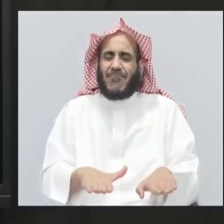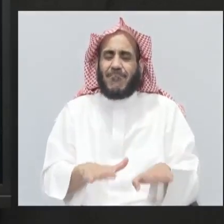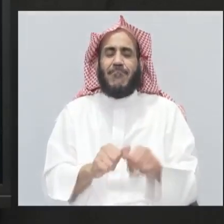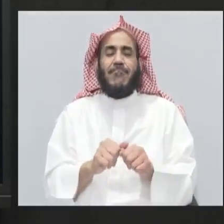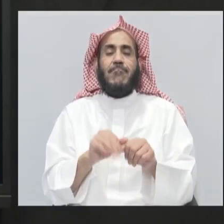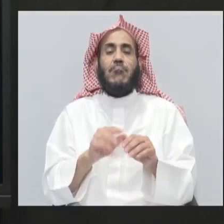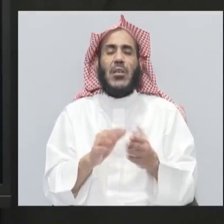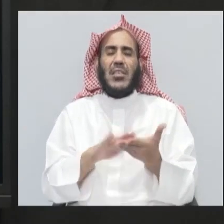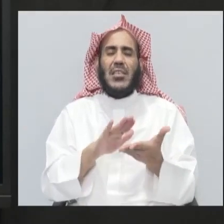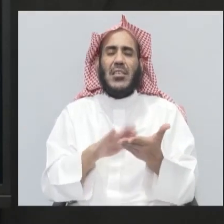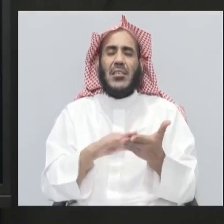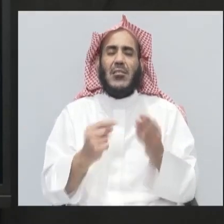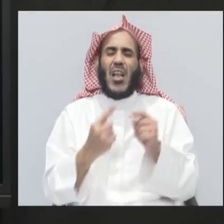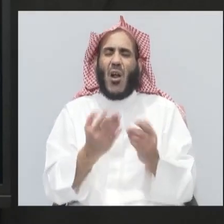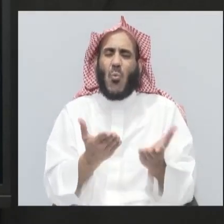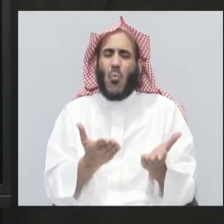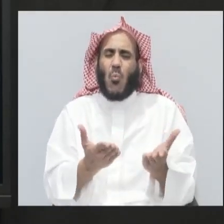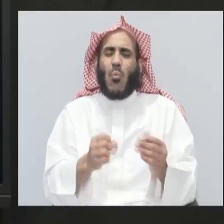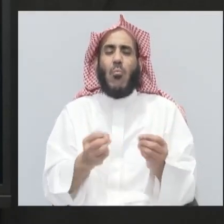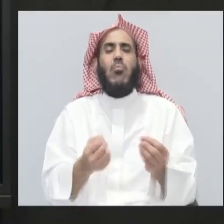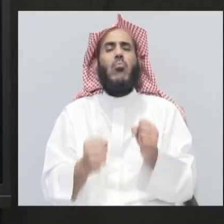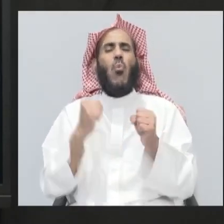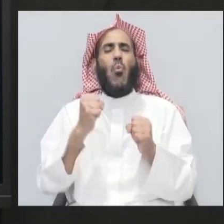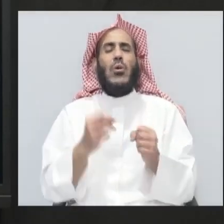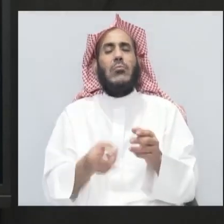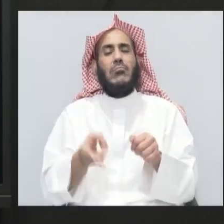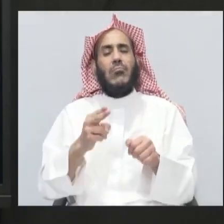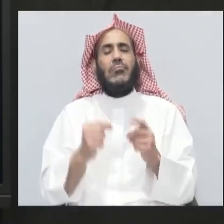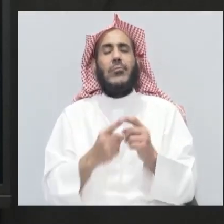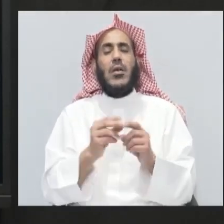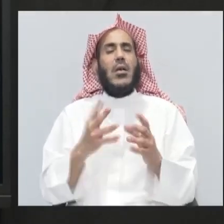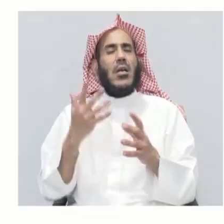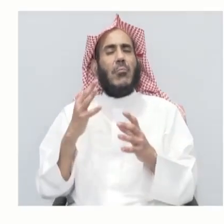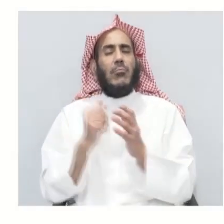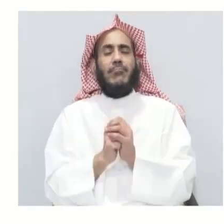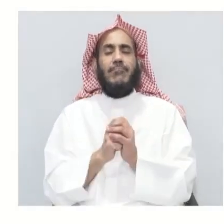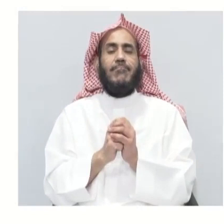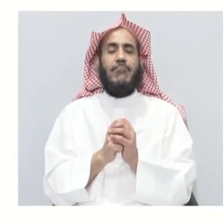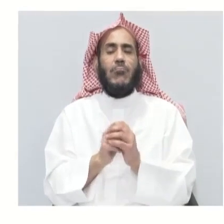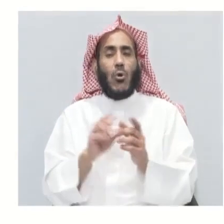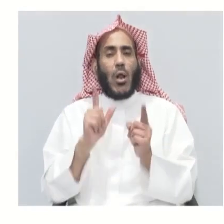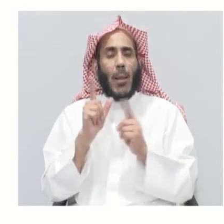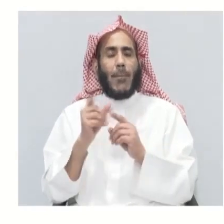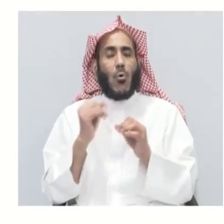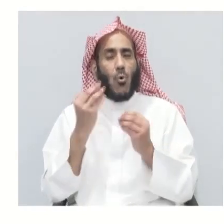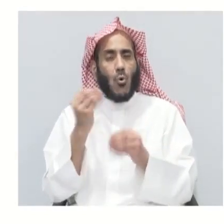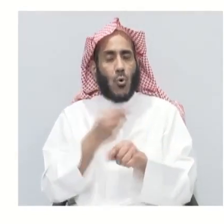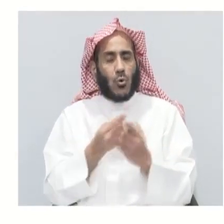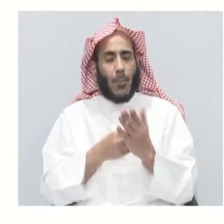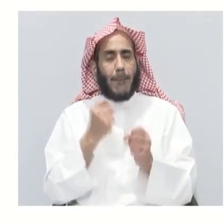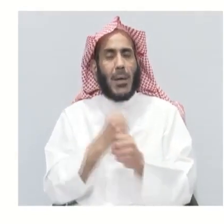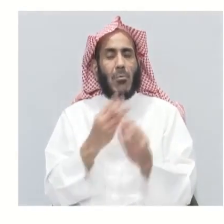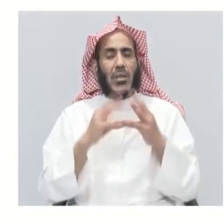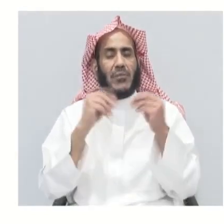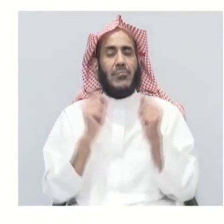ردت عليها الارض بماذا بقوه اخرى اذا اذا يبدو لي انني المح الى ماذا اكتب معي هذا